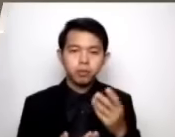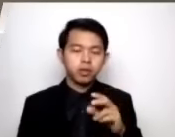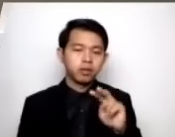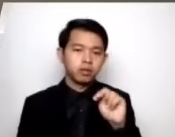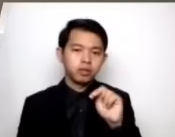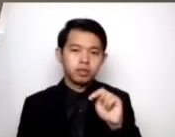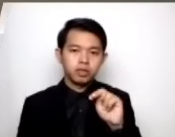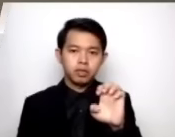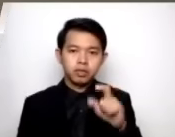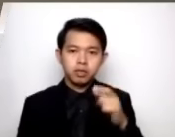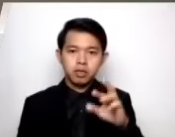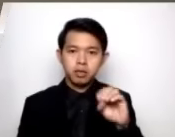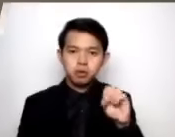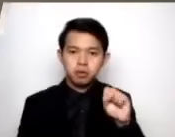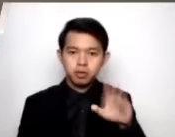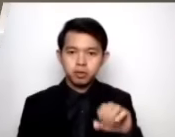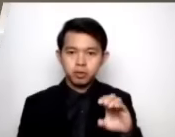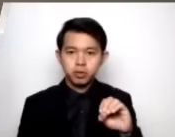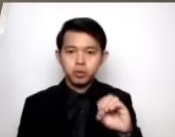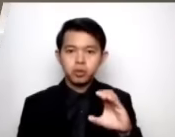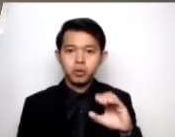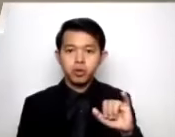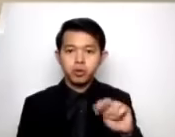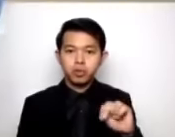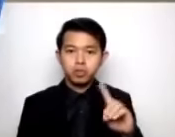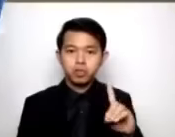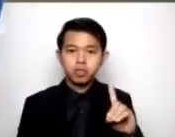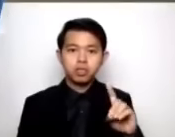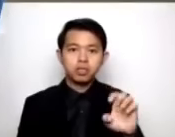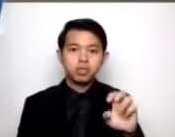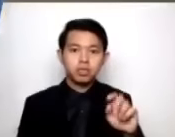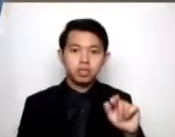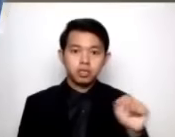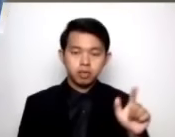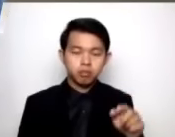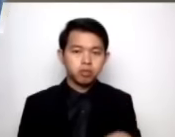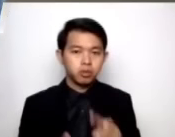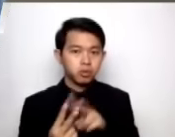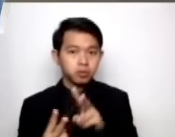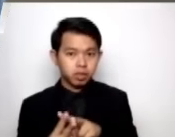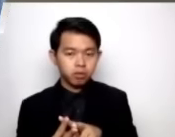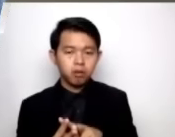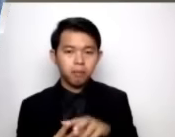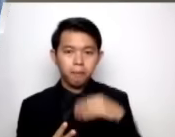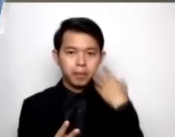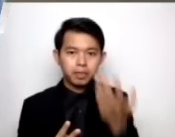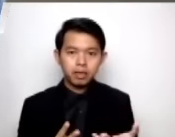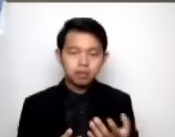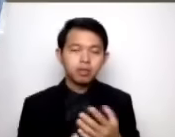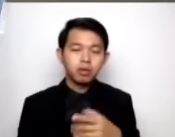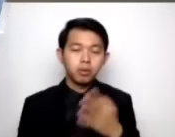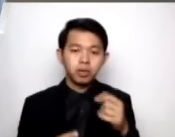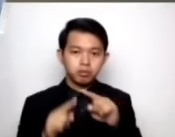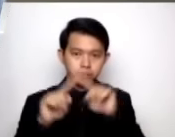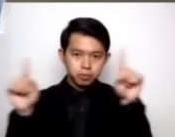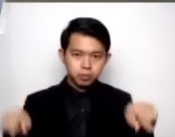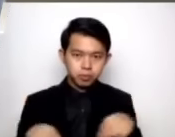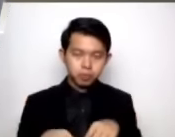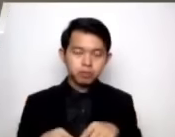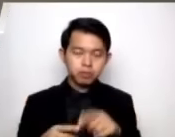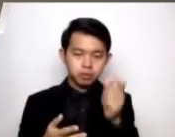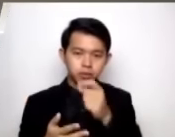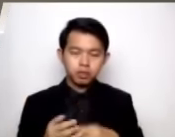mag-asawa. Iniwan pa sa bangkay nila ang karatulang magnanakaw raw sila ng kamote. Ang kanilang anak na 18 taong gulang, tinaga rin